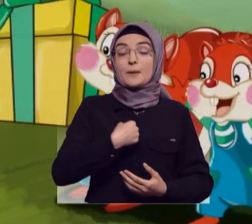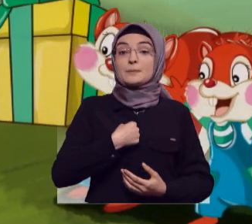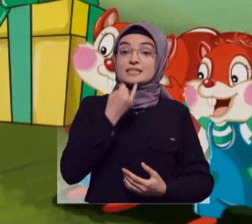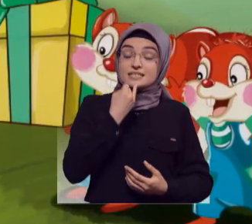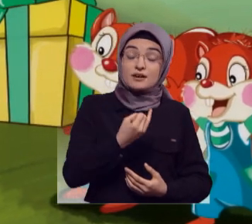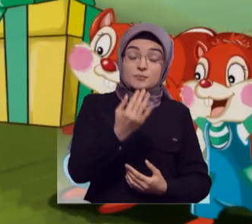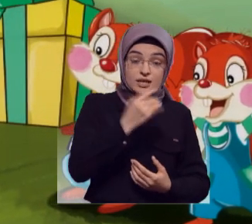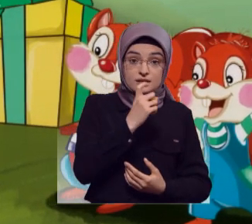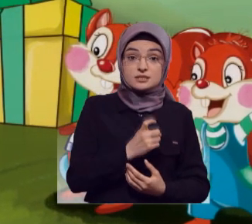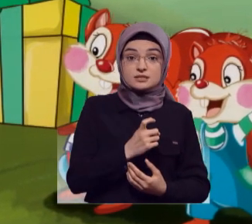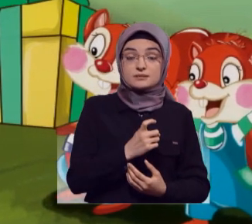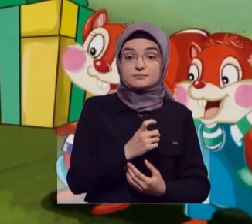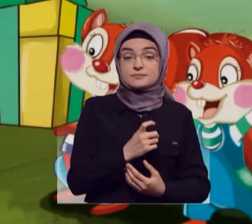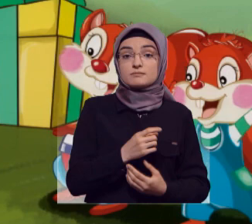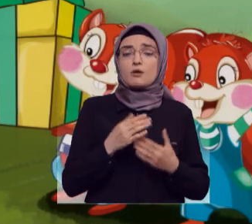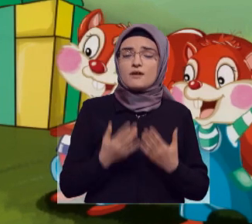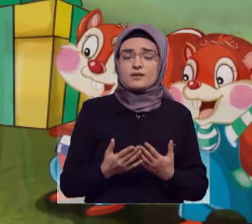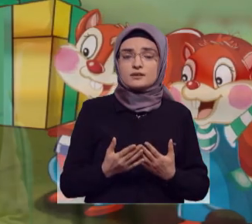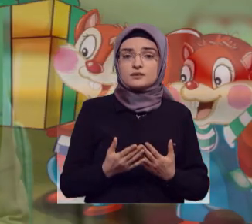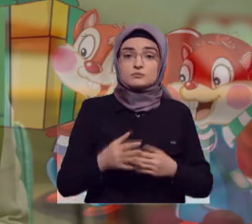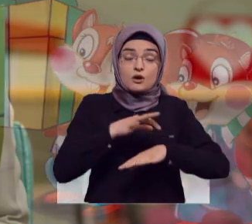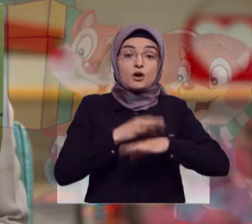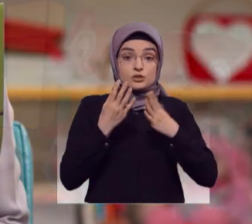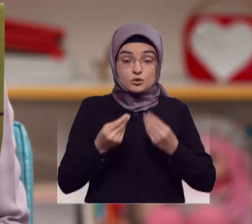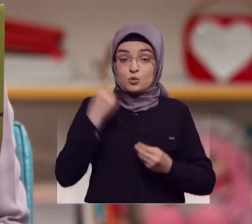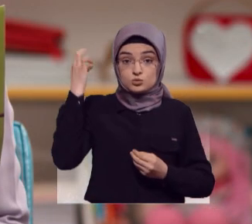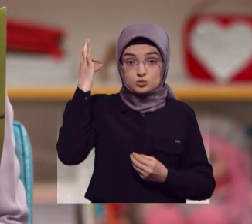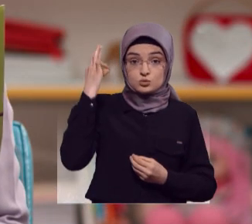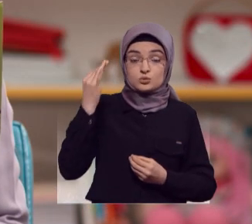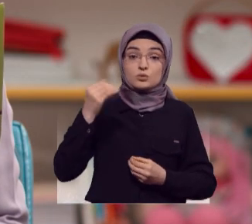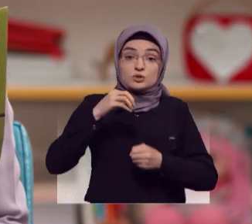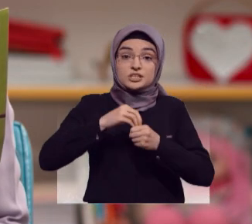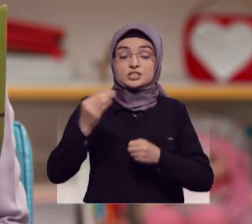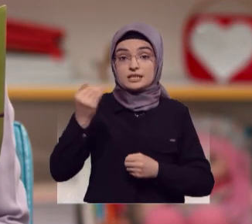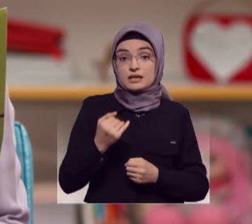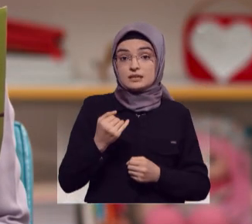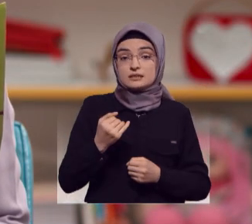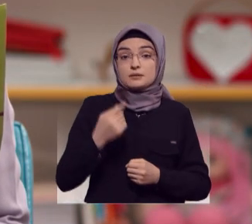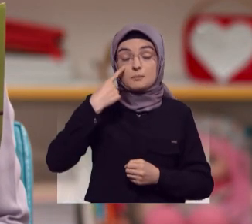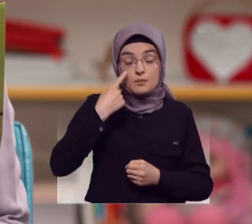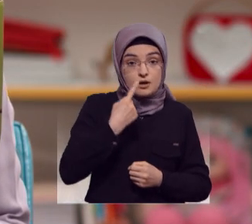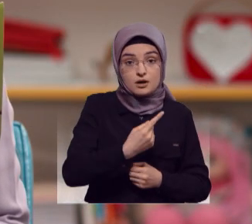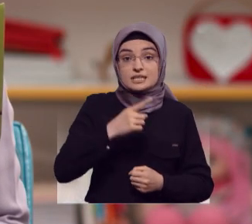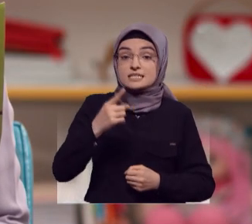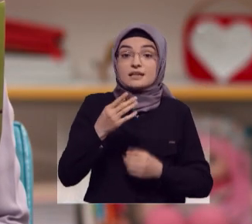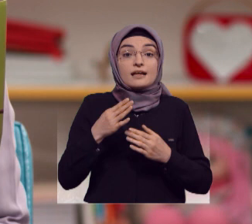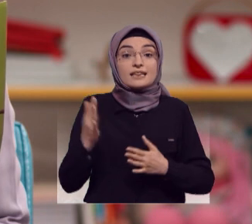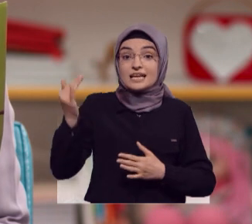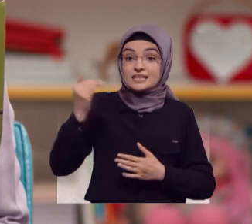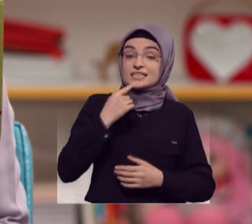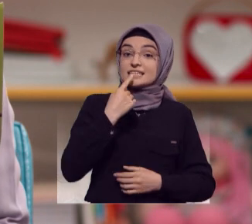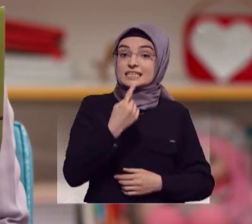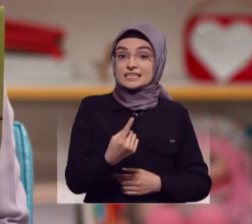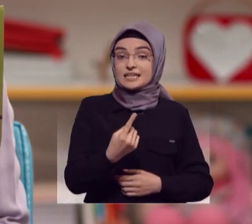Beni ziyarete mi geldiniz? Evet, hasta olduğunu duyduk. O yüzden yanına geldik. Bak sana ne